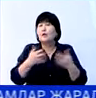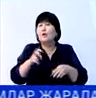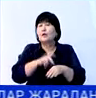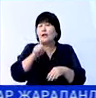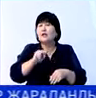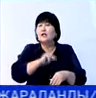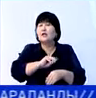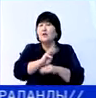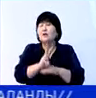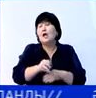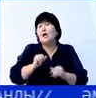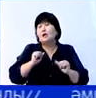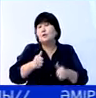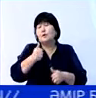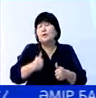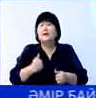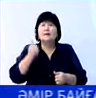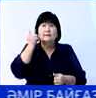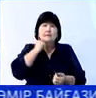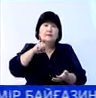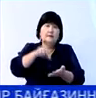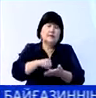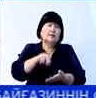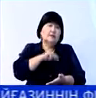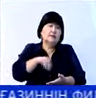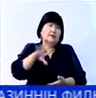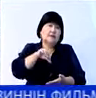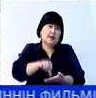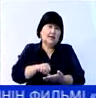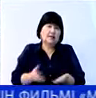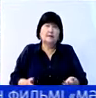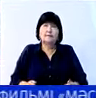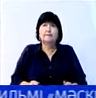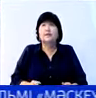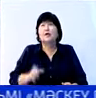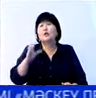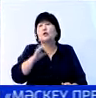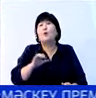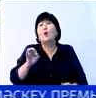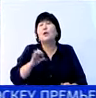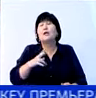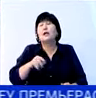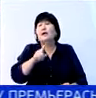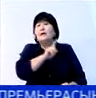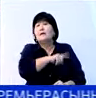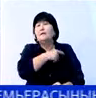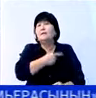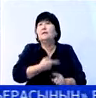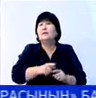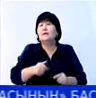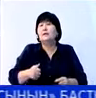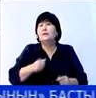еңбегі ұлықталған спорт бәсекесіне сала ардагерлері мен қызметкерлері қатысты. София өтеген қызы медицина мінберінде